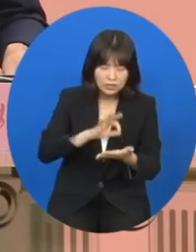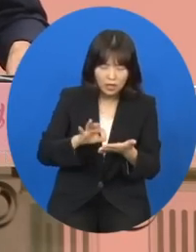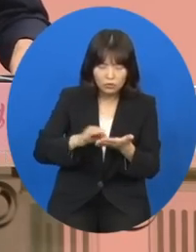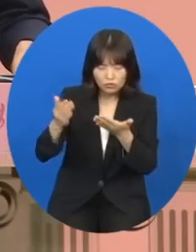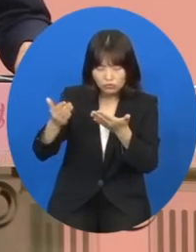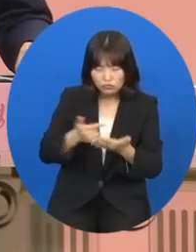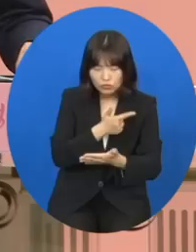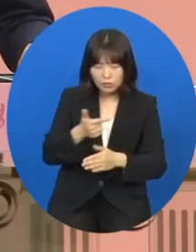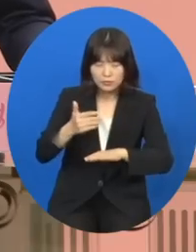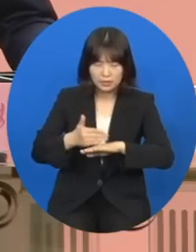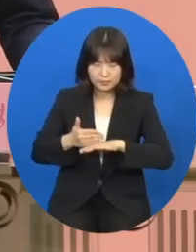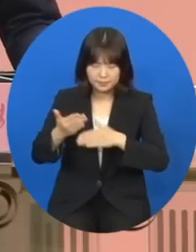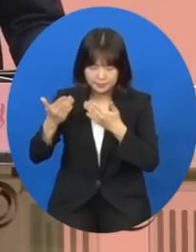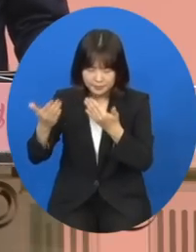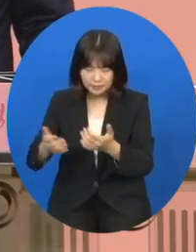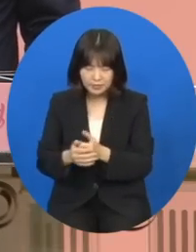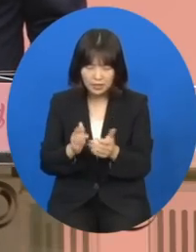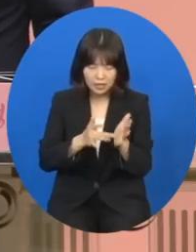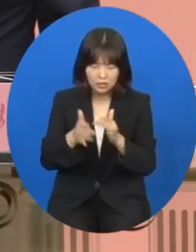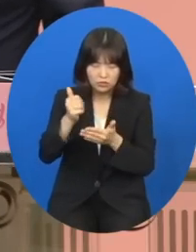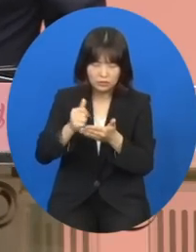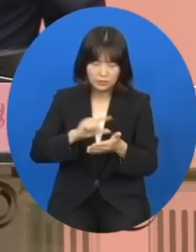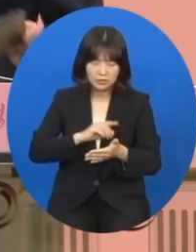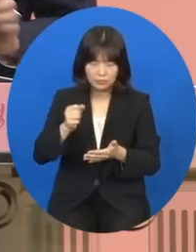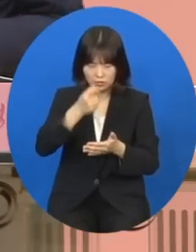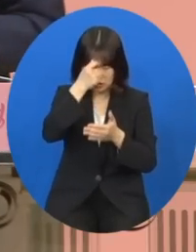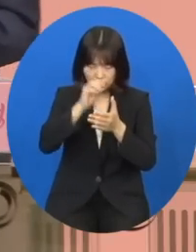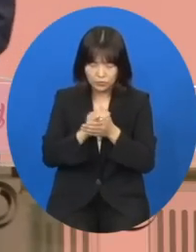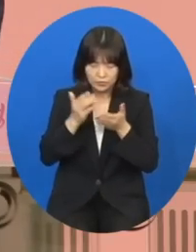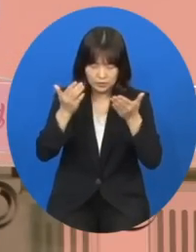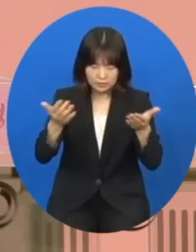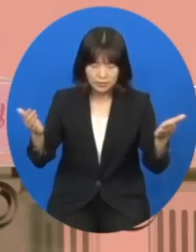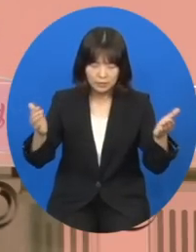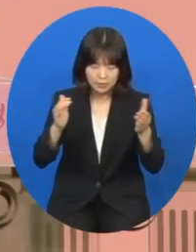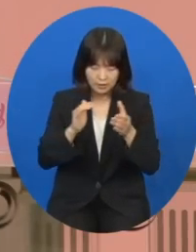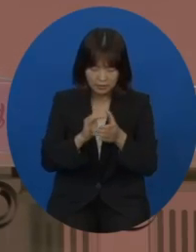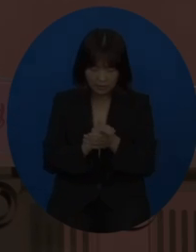음지에서 쎄미 빨래 예수님의 이름으로 기도합니다 아 예